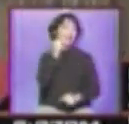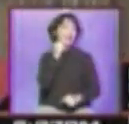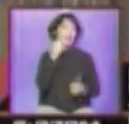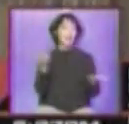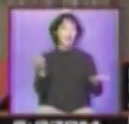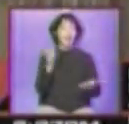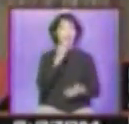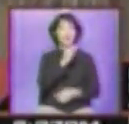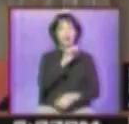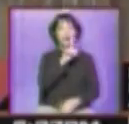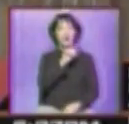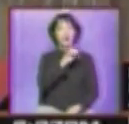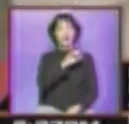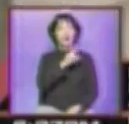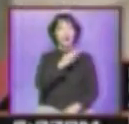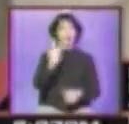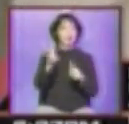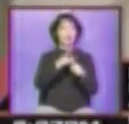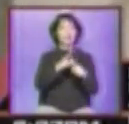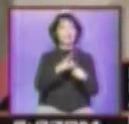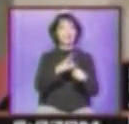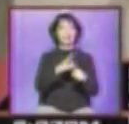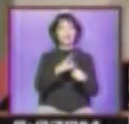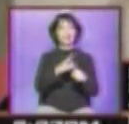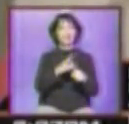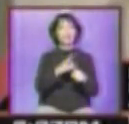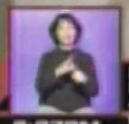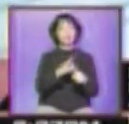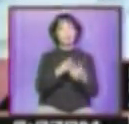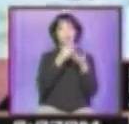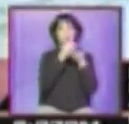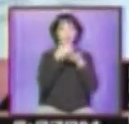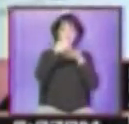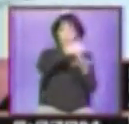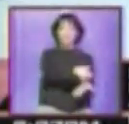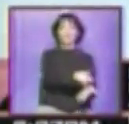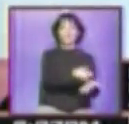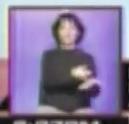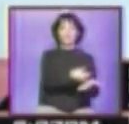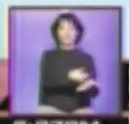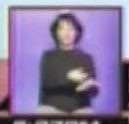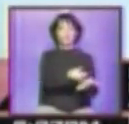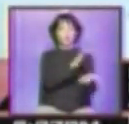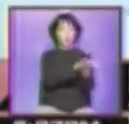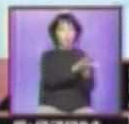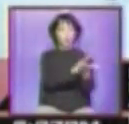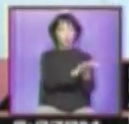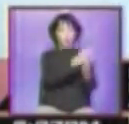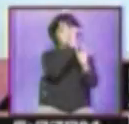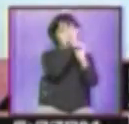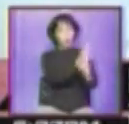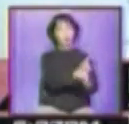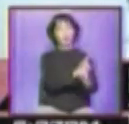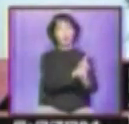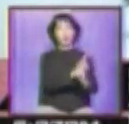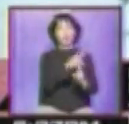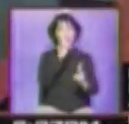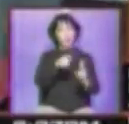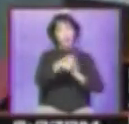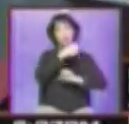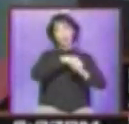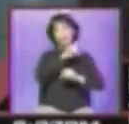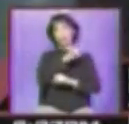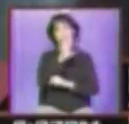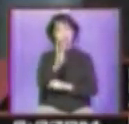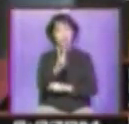Si FPJ ang ika-anim sa movie industry na ginawaran ng parangal. Bibigyan na sana si FPJ ng award noong 2006 sa termino ni